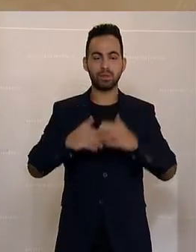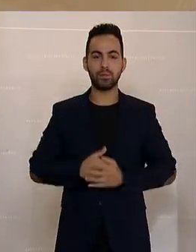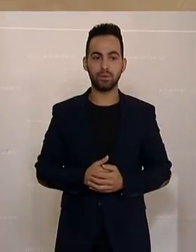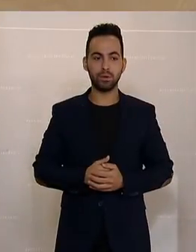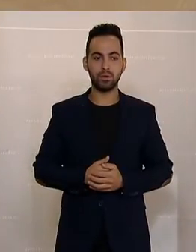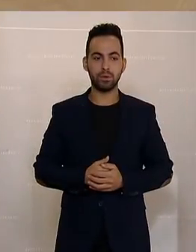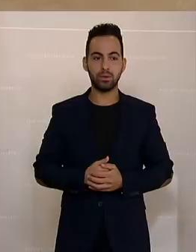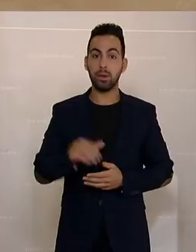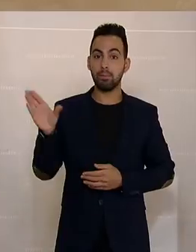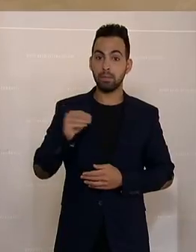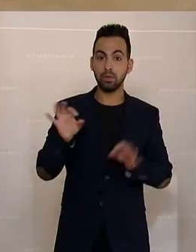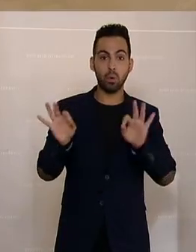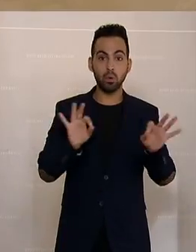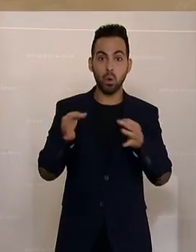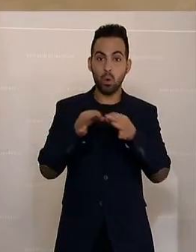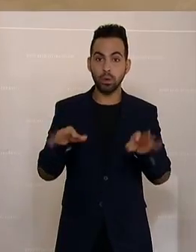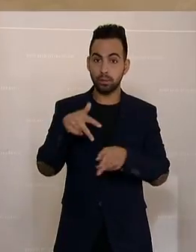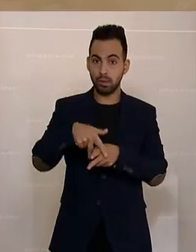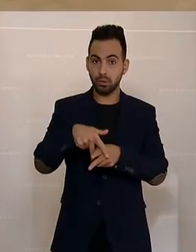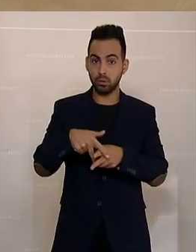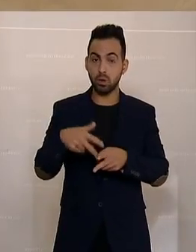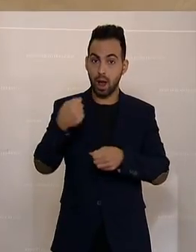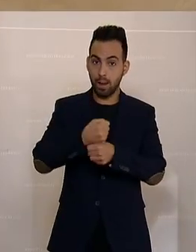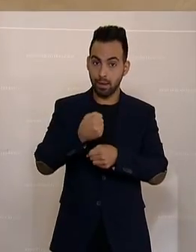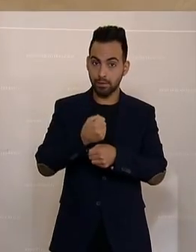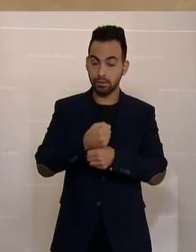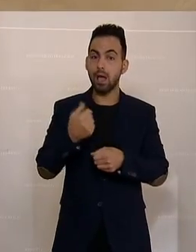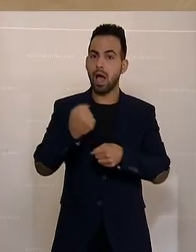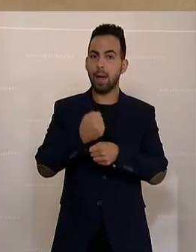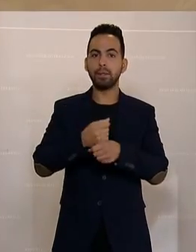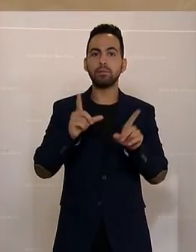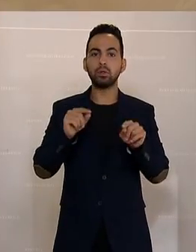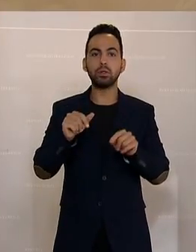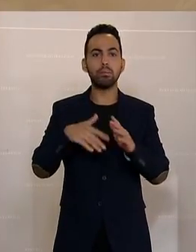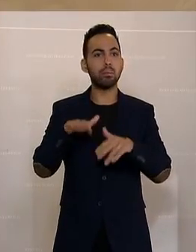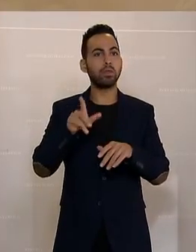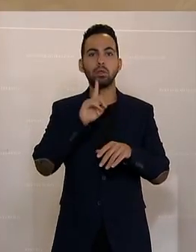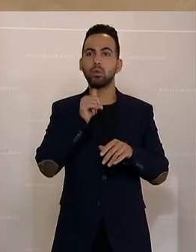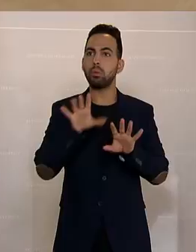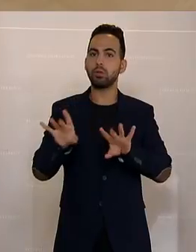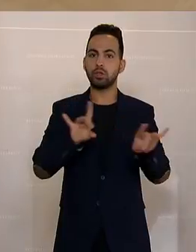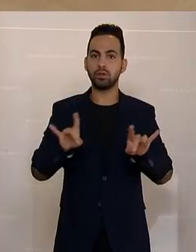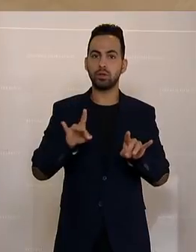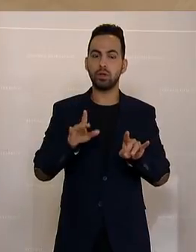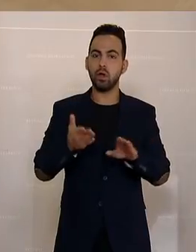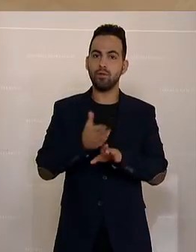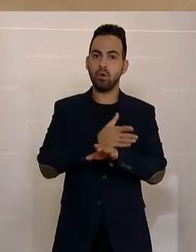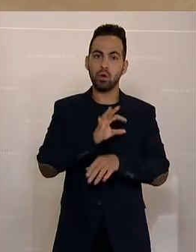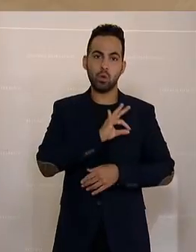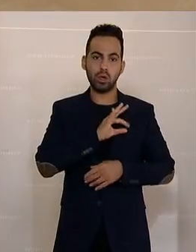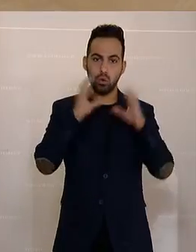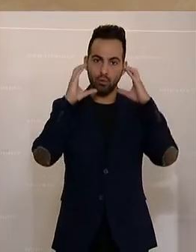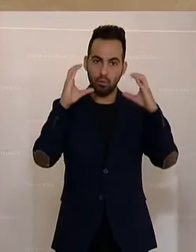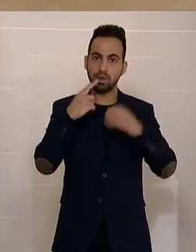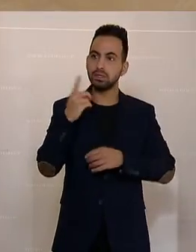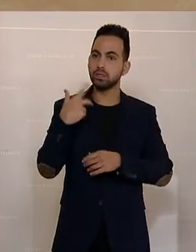mit oder ohne Behinderung. Zu arbeiten bedeutet mehr als eine Beschäftigung zu haben. Wir haben gerade vorher von der Kollegin von der ÖVP gehört, das ist auch eine